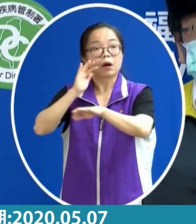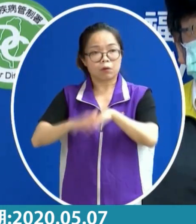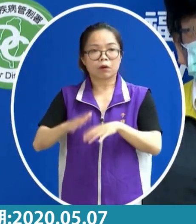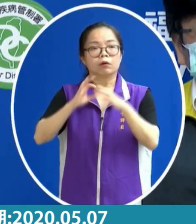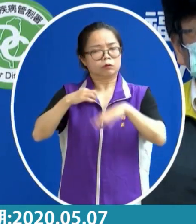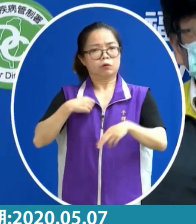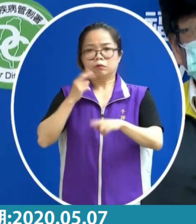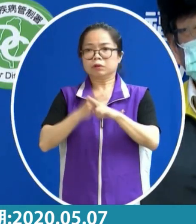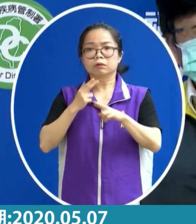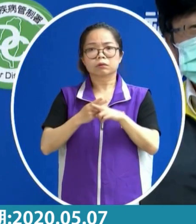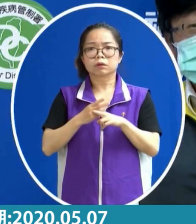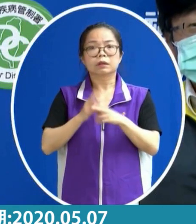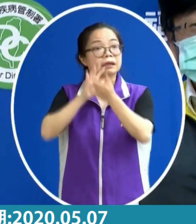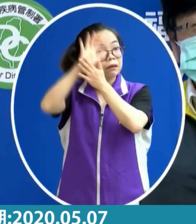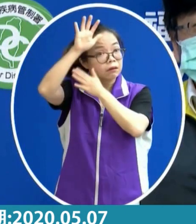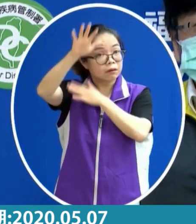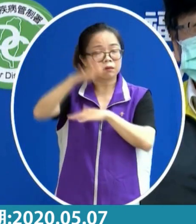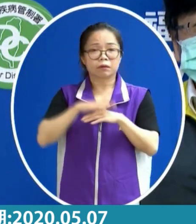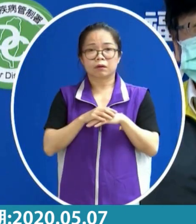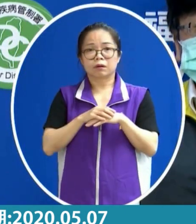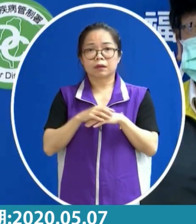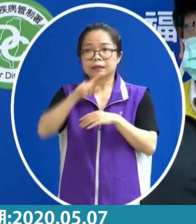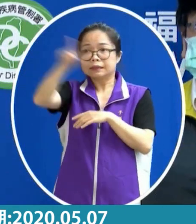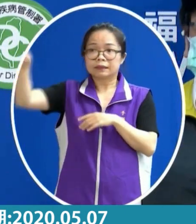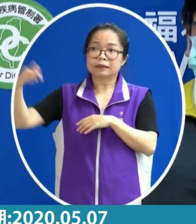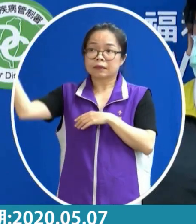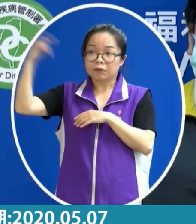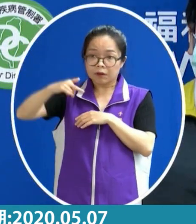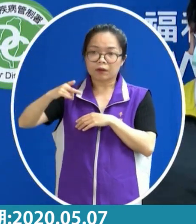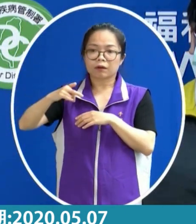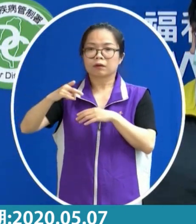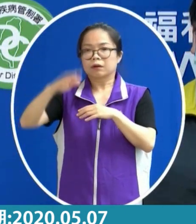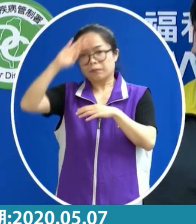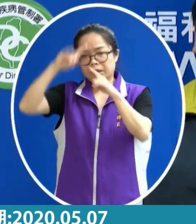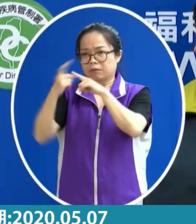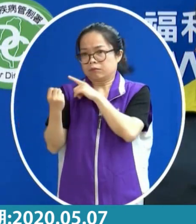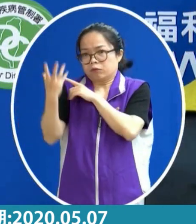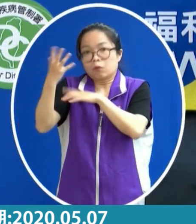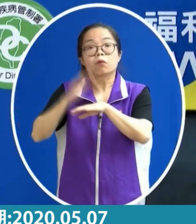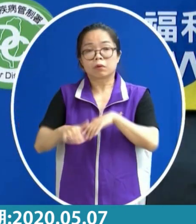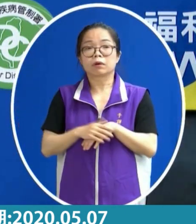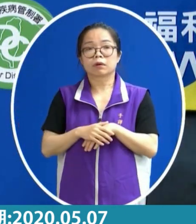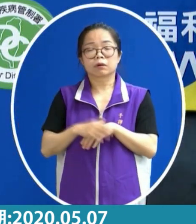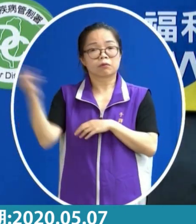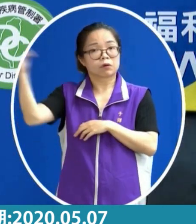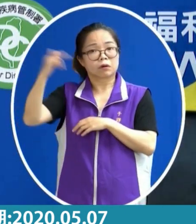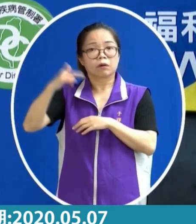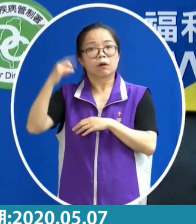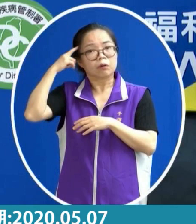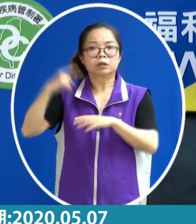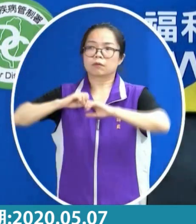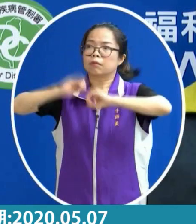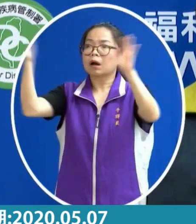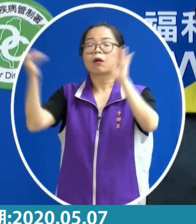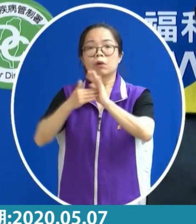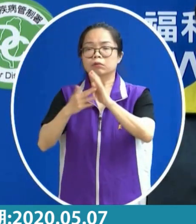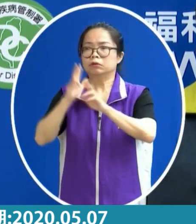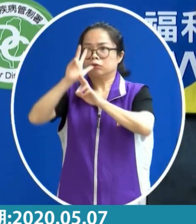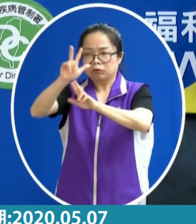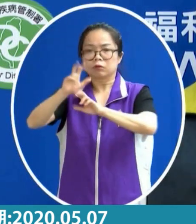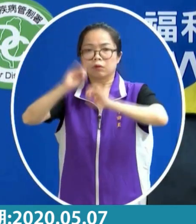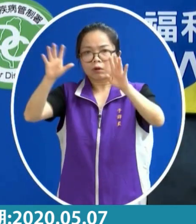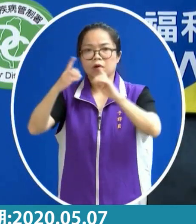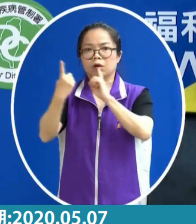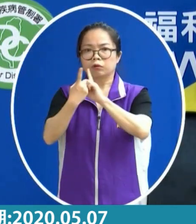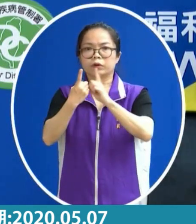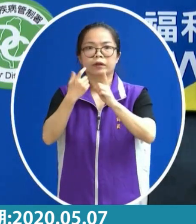相信在就说未来这些案例一定会越来越多。我想诚实以告就是利人利